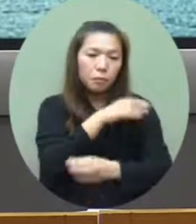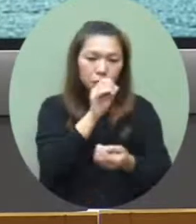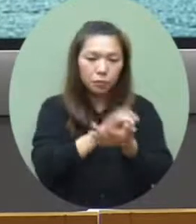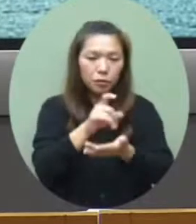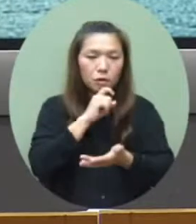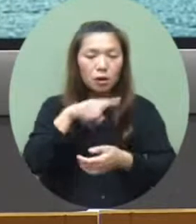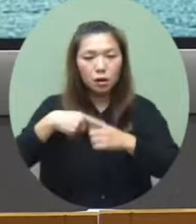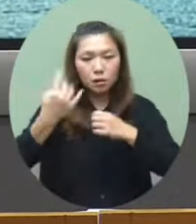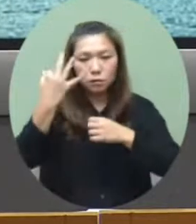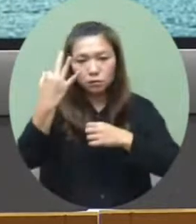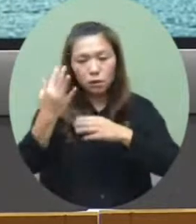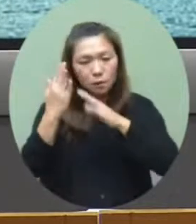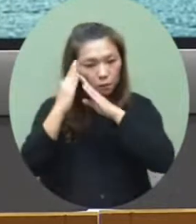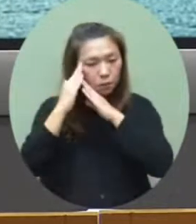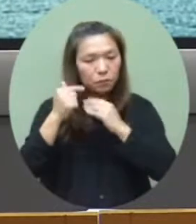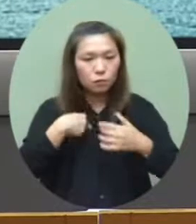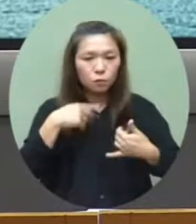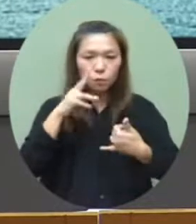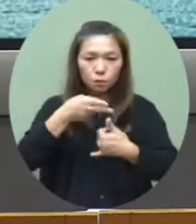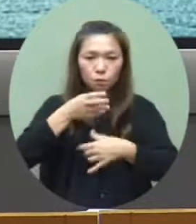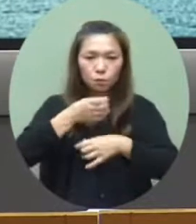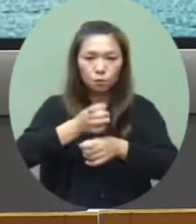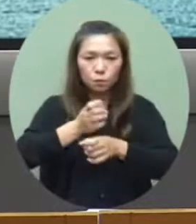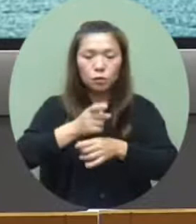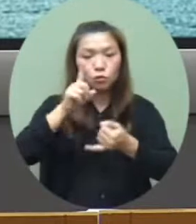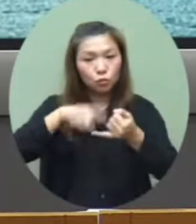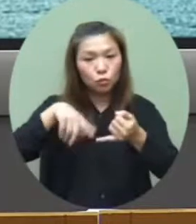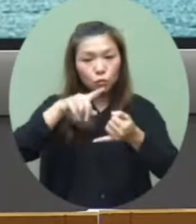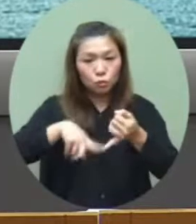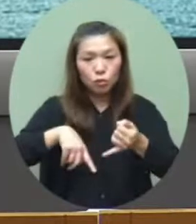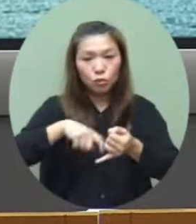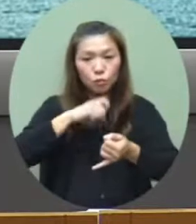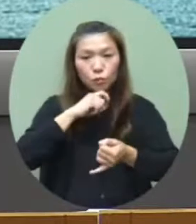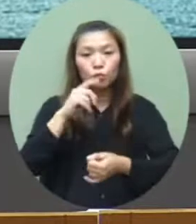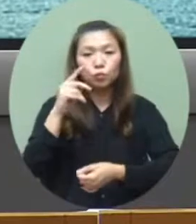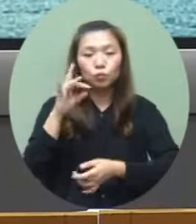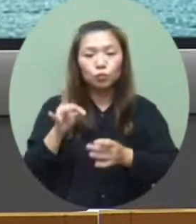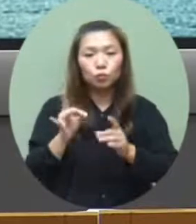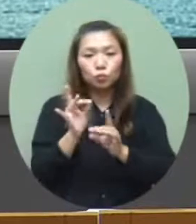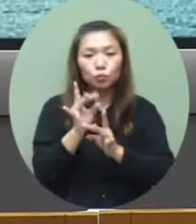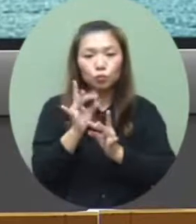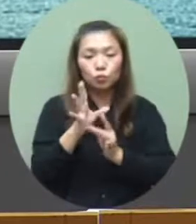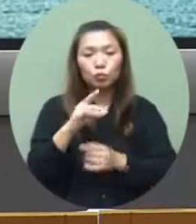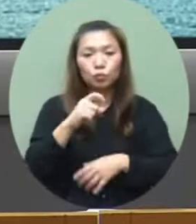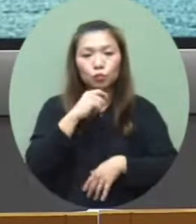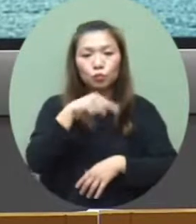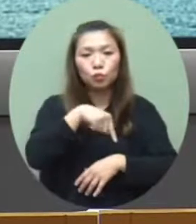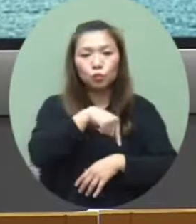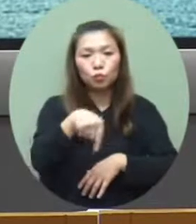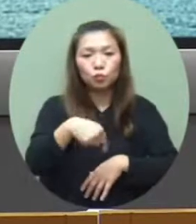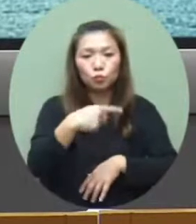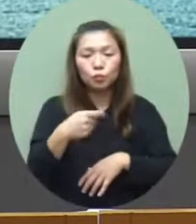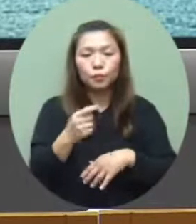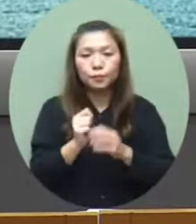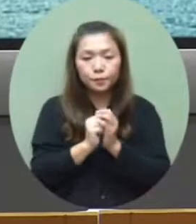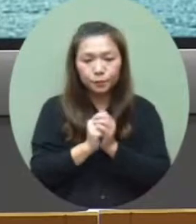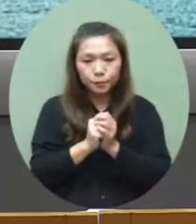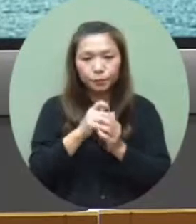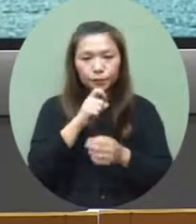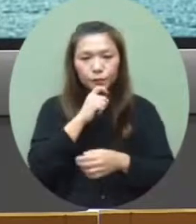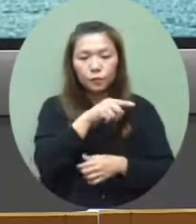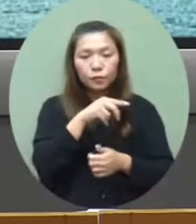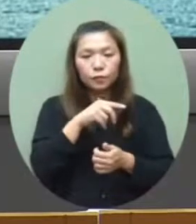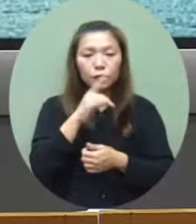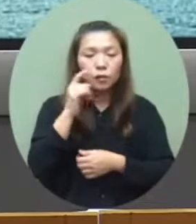1 staff member came down with COVID and 3 residents would have to be quarantined. Next, 竹園